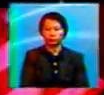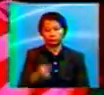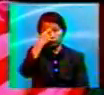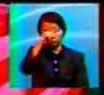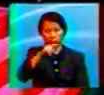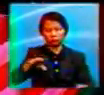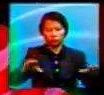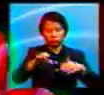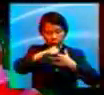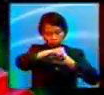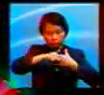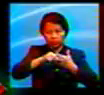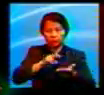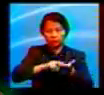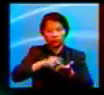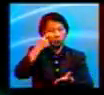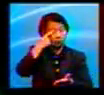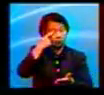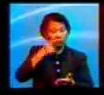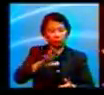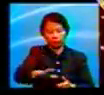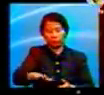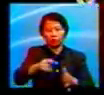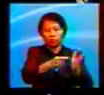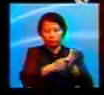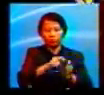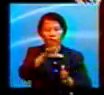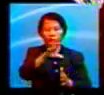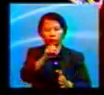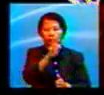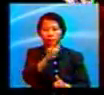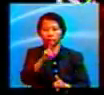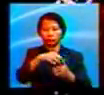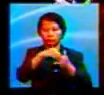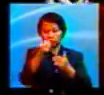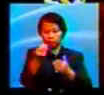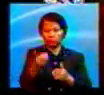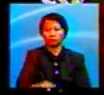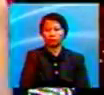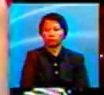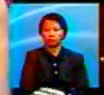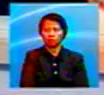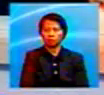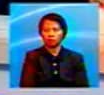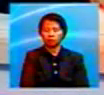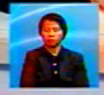Bagi menjalani pembedahan dan rawatan mata, kanak-kanak ini hanya memerlukan RM50,000.